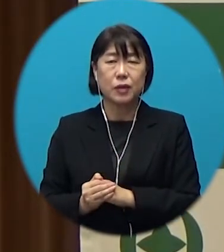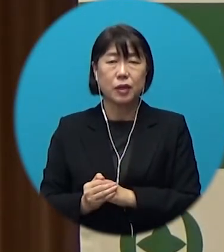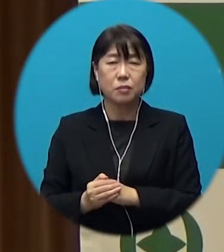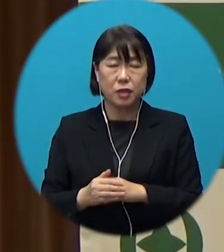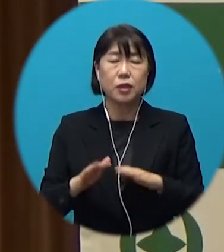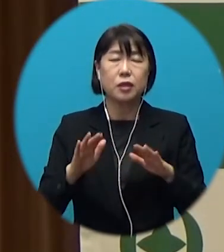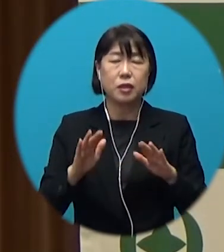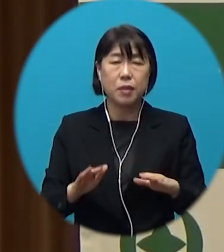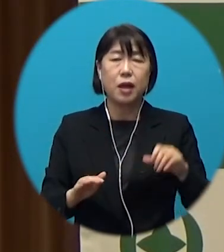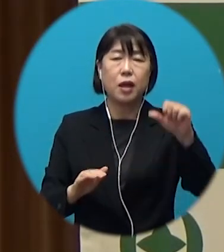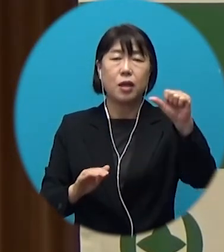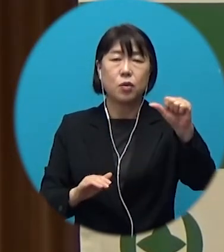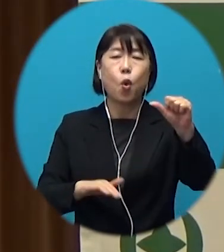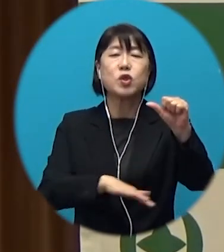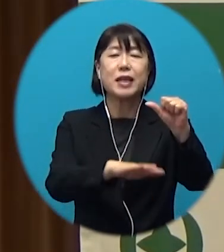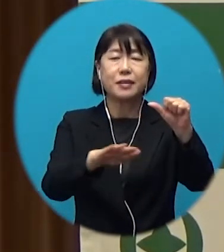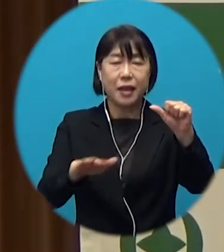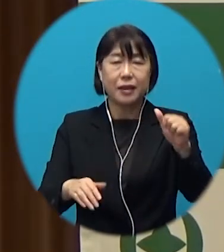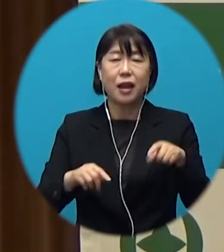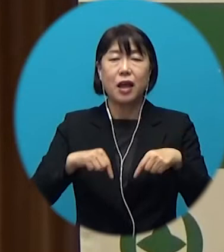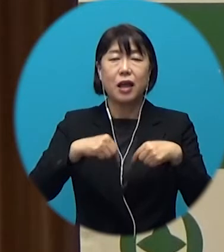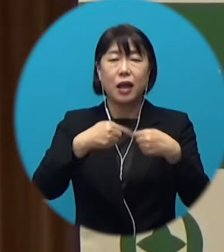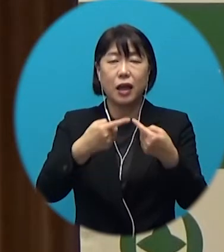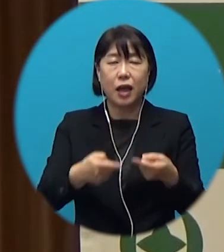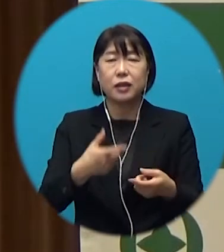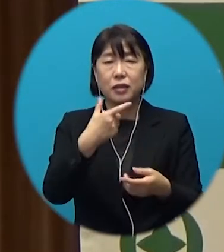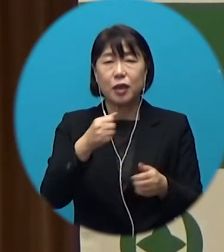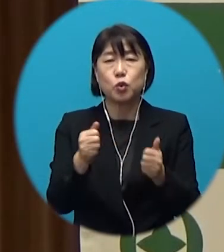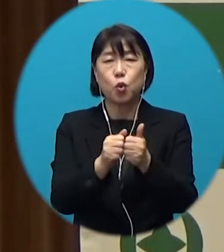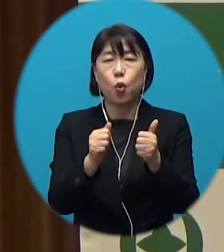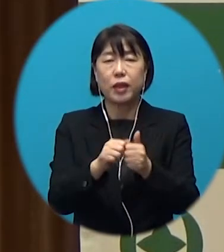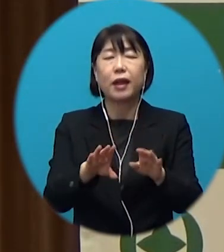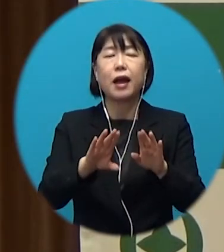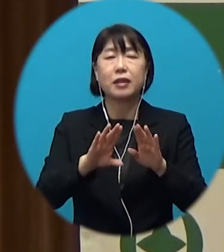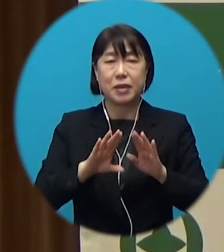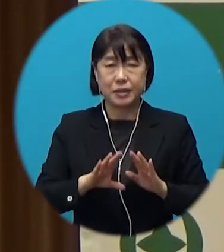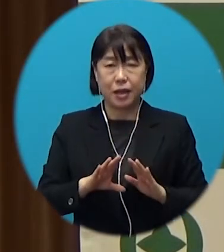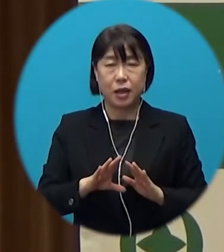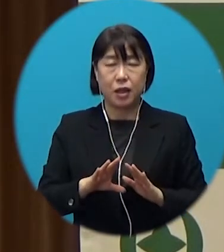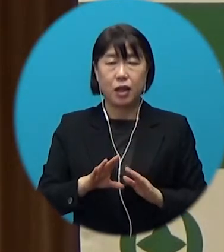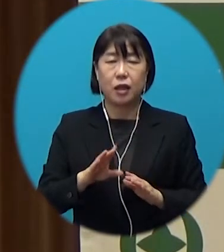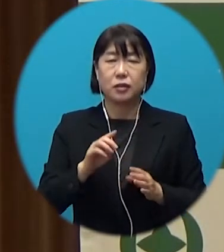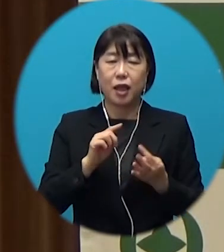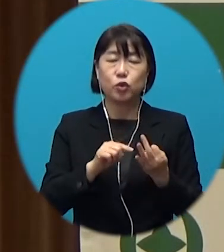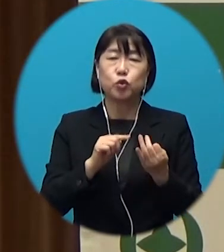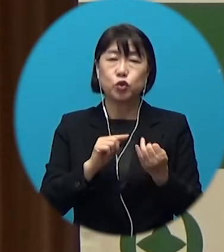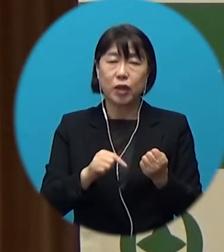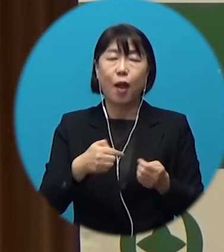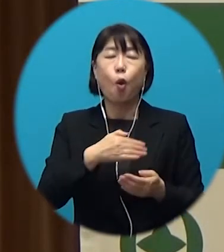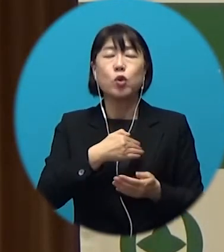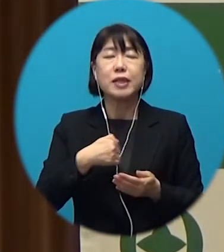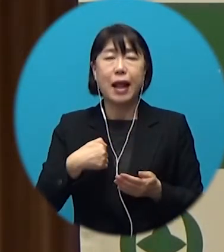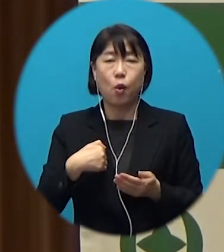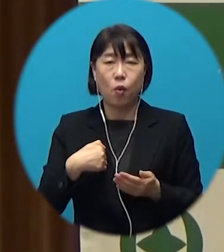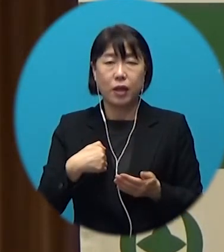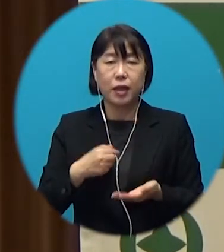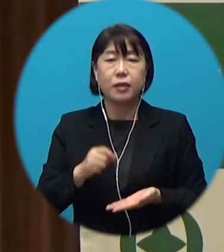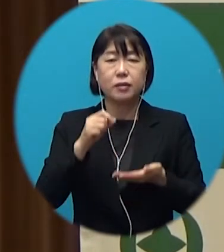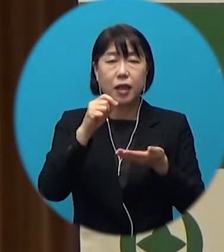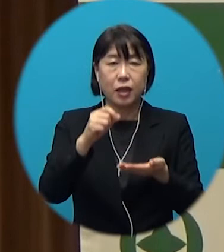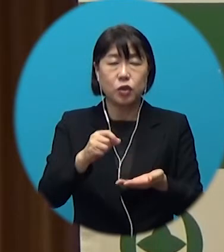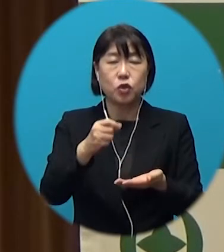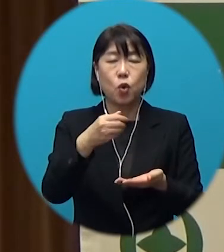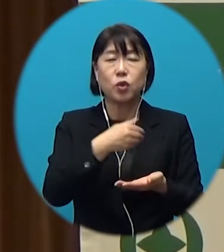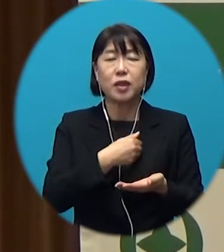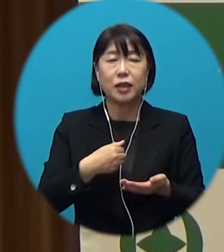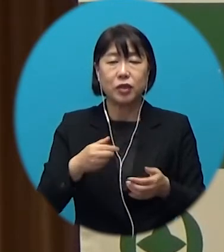定できないかという相談がありまして、いくつかこちらで提供できる支援事業があります